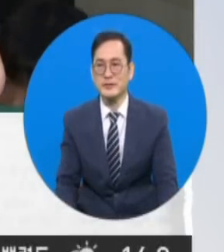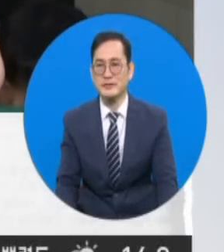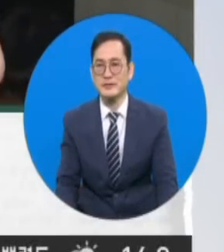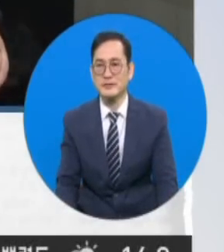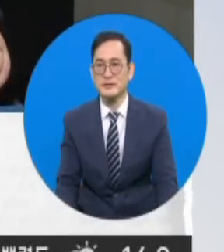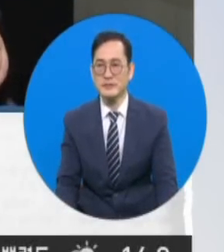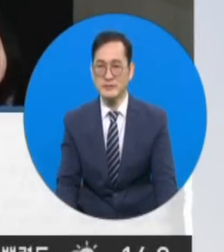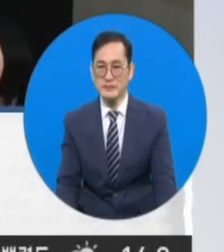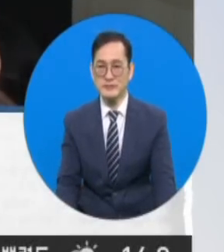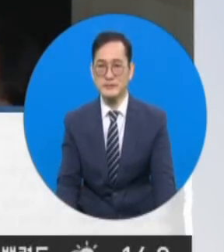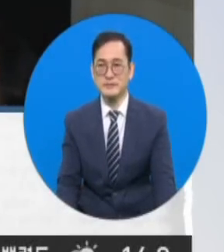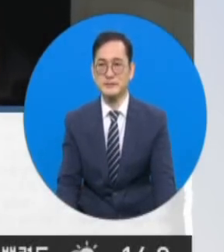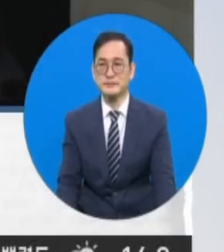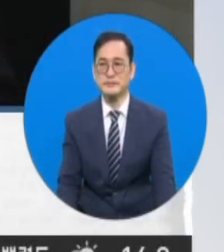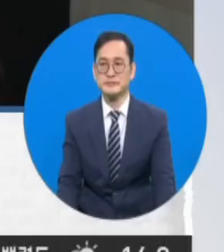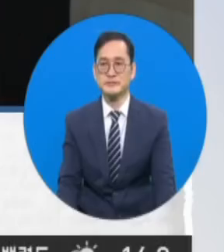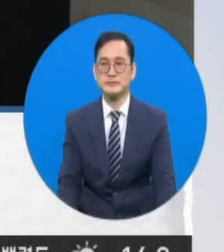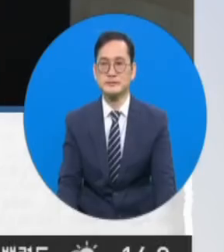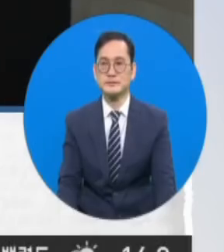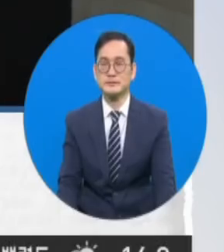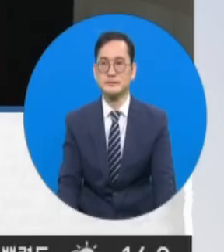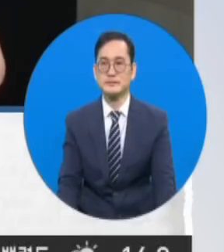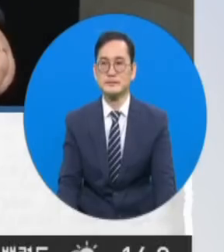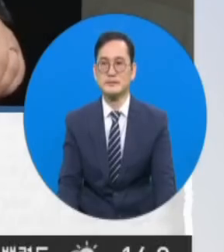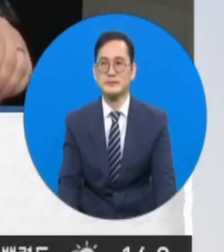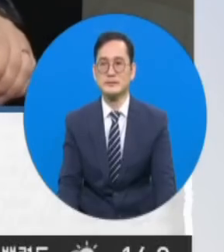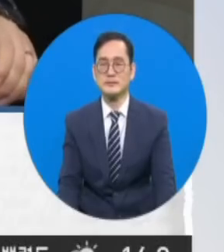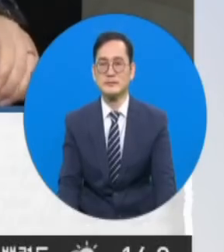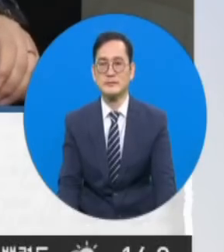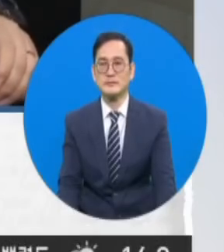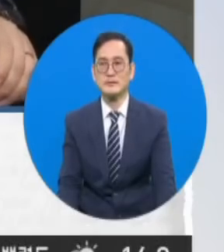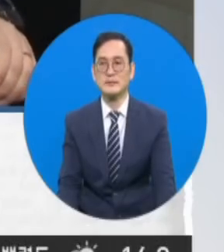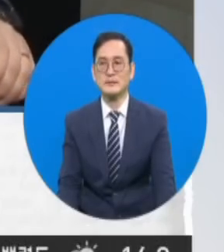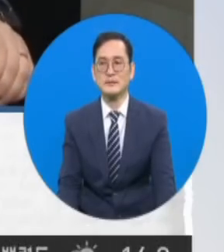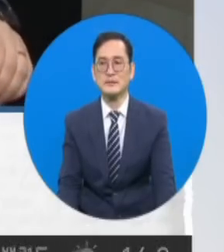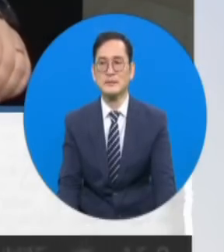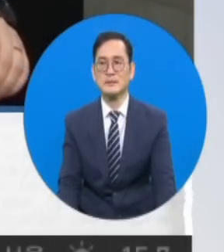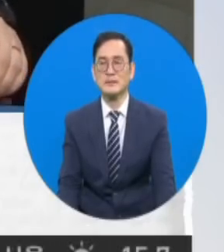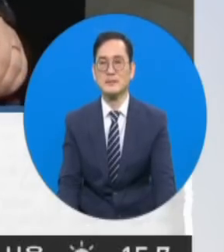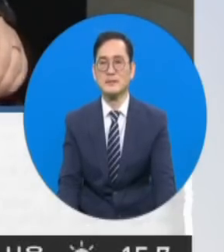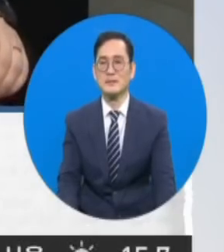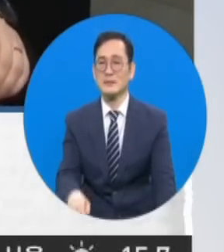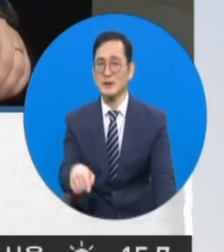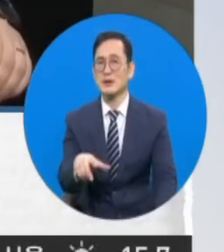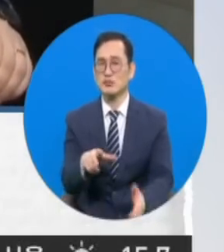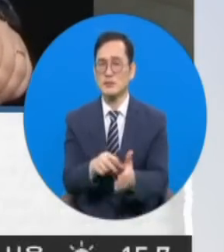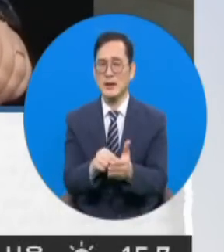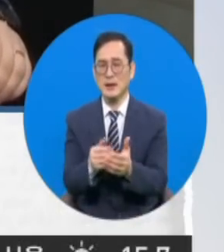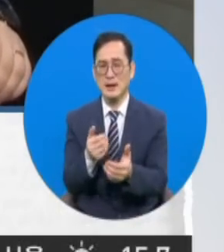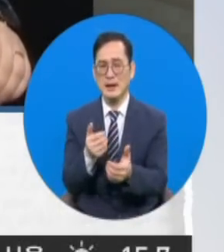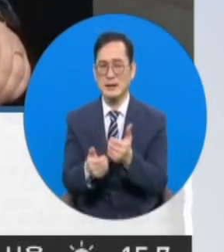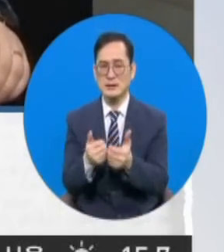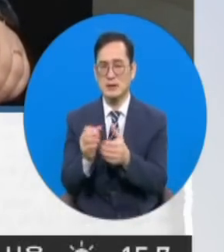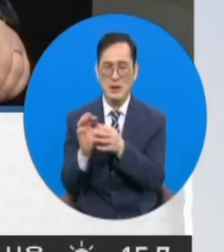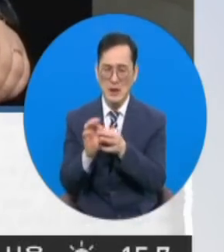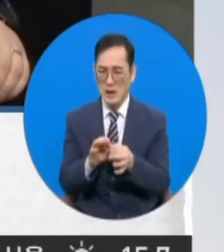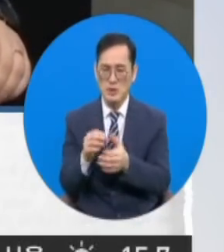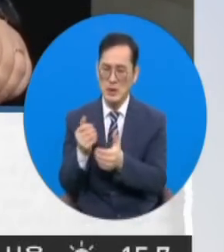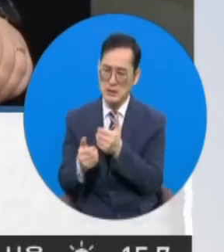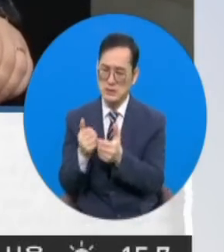총선까지 쫙 끌고 가고 싶어 할 텐데 그런 이슈들은 다 온데간데 없고 계속해서 이런 식의 갈등만